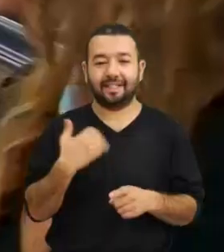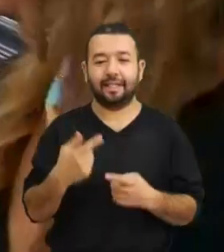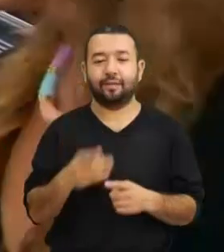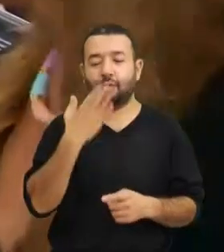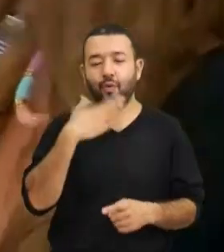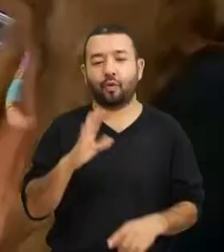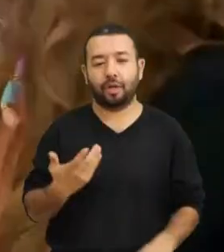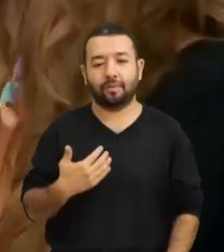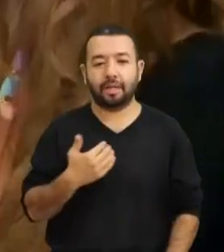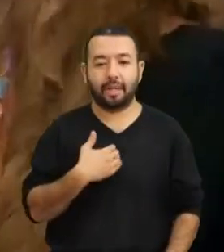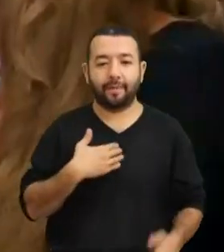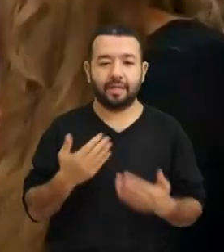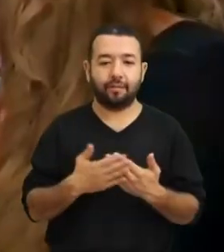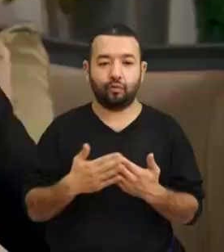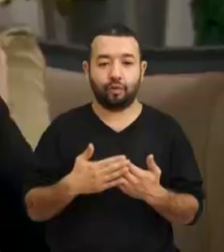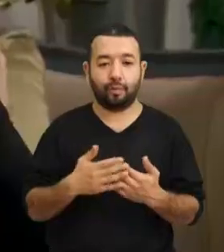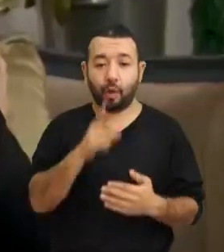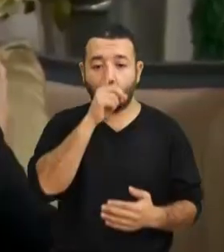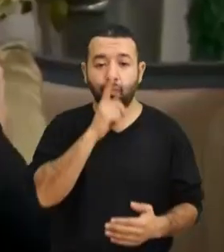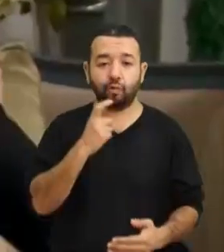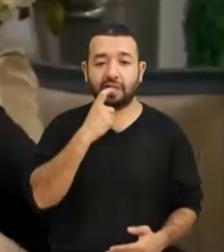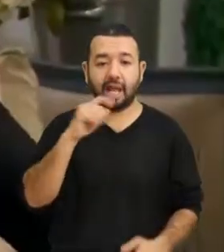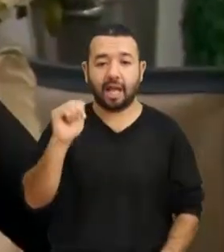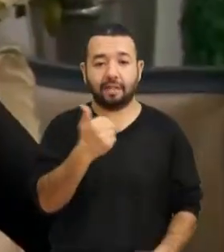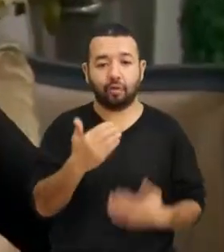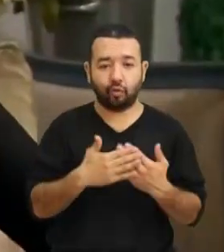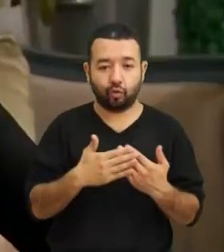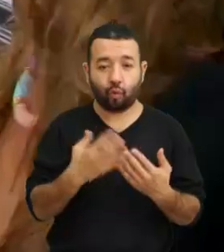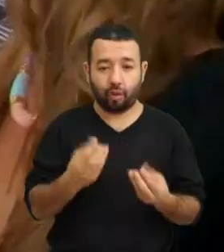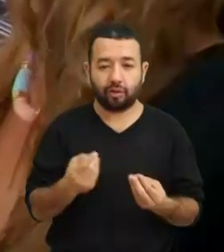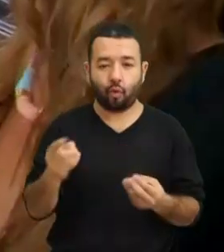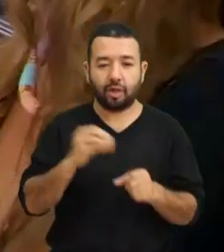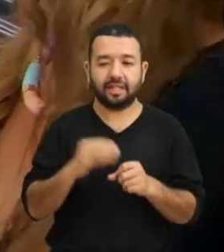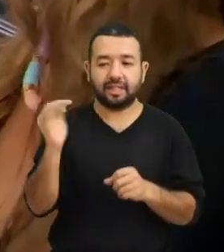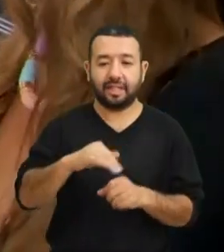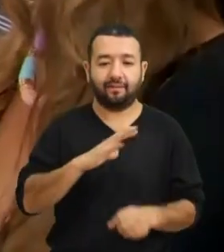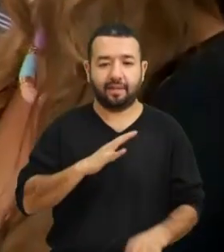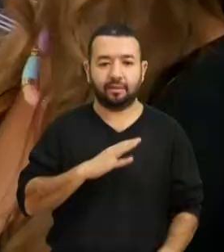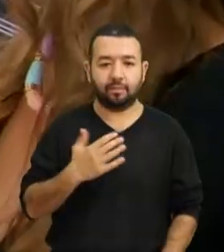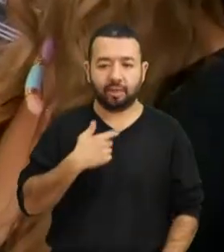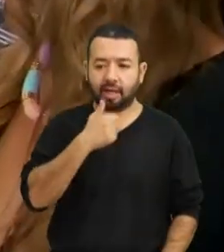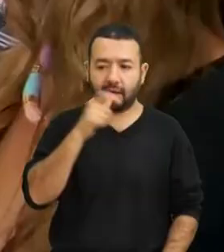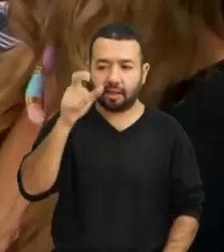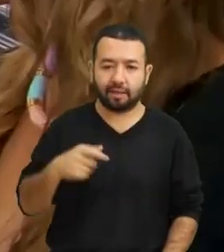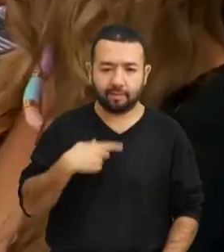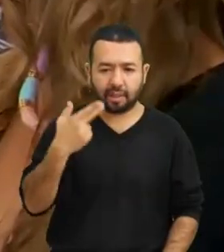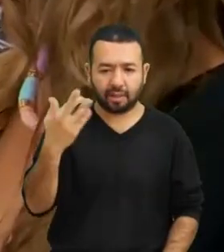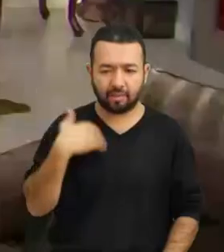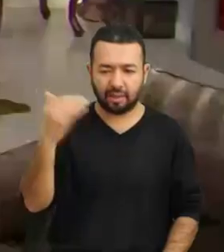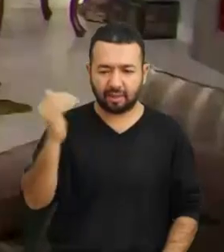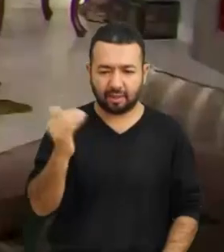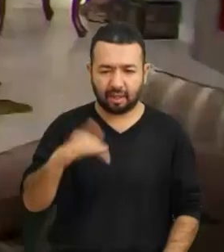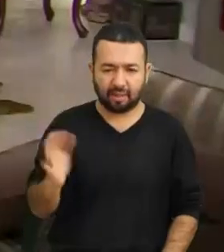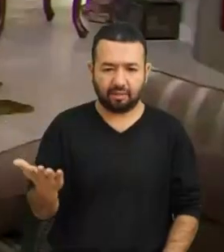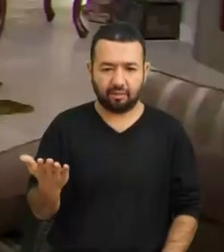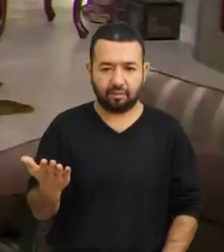bir şey. Yani bizim düğünümüz asrın düğünü olacak ya hayatım. Mutlaka gelir diye düşünüyorum. Ya hayatım adamı tanımıyoruz etmiyoruz. Niye gelsin ya?